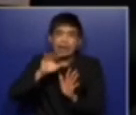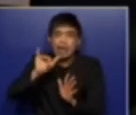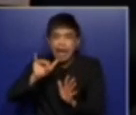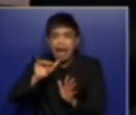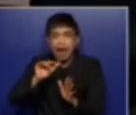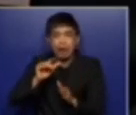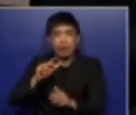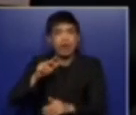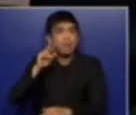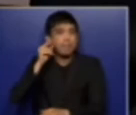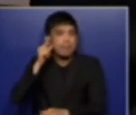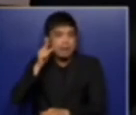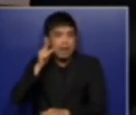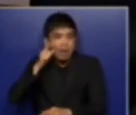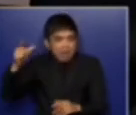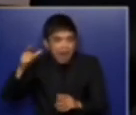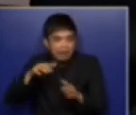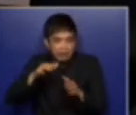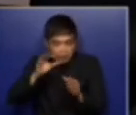ที่แห้งแล้ง